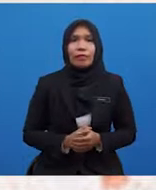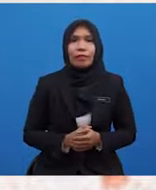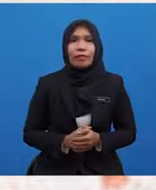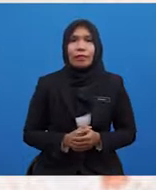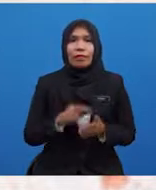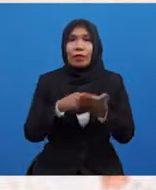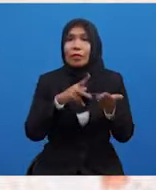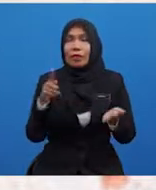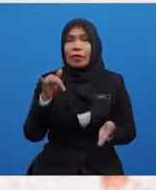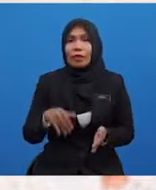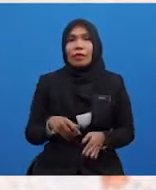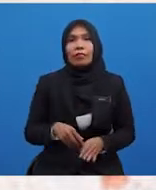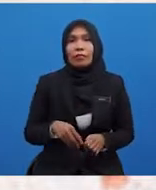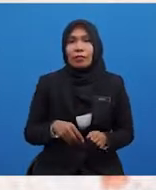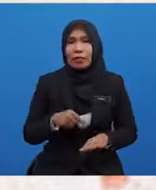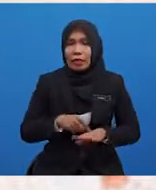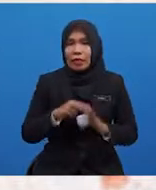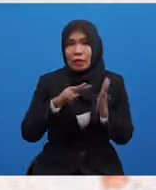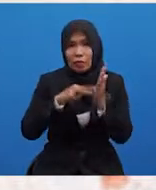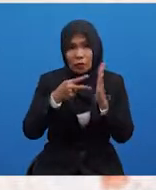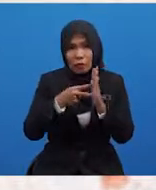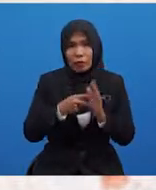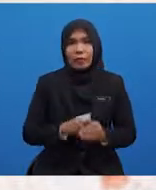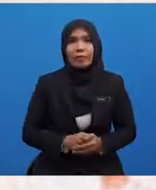yang dimaksudkan dengan carta alih?